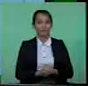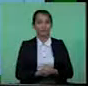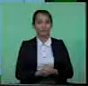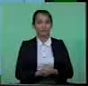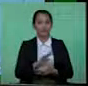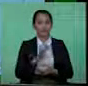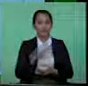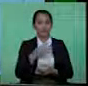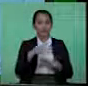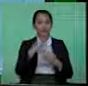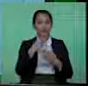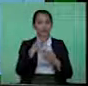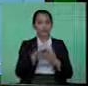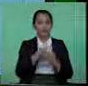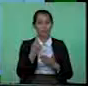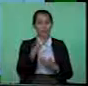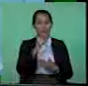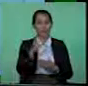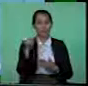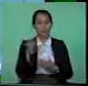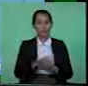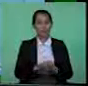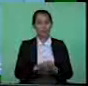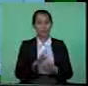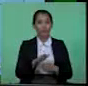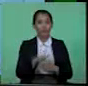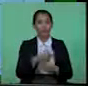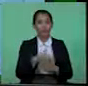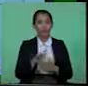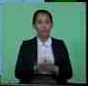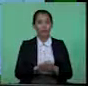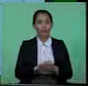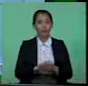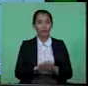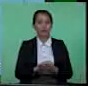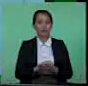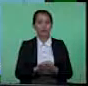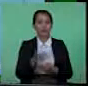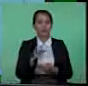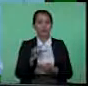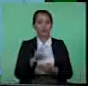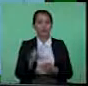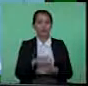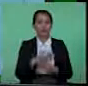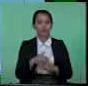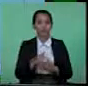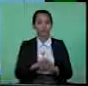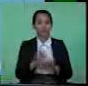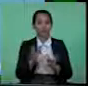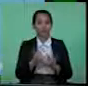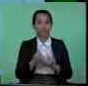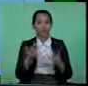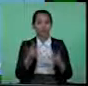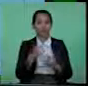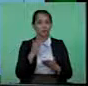Jadvalga e'tibor bering. Birinchi qatorda bo'linuvchi, ikkinchi qatorda bo'luvchi, uchinchi qatorda esa